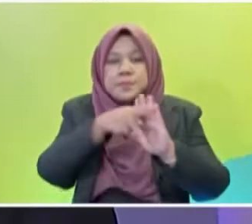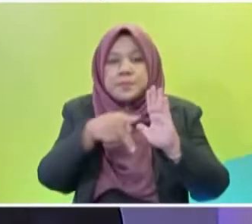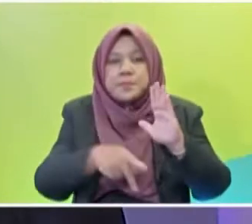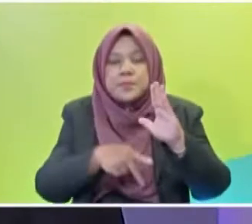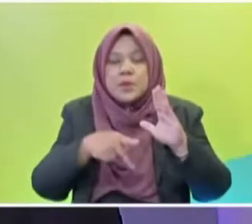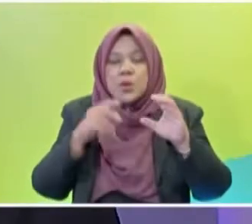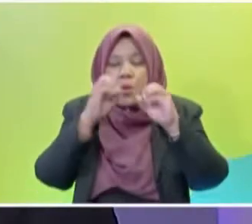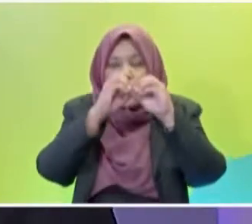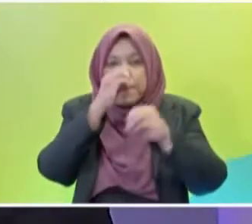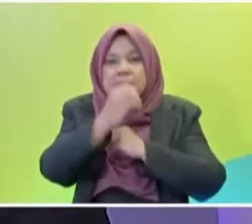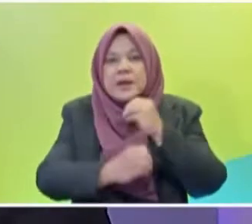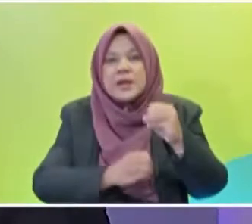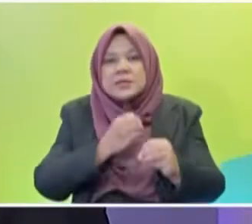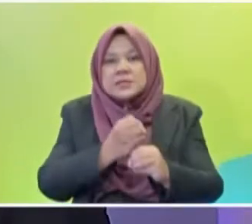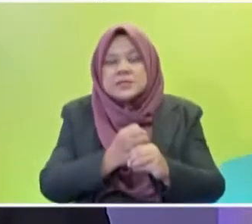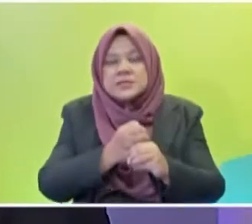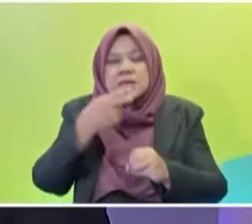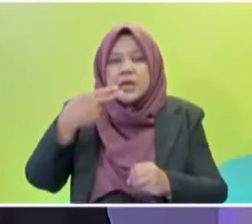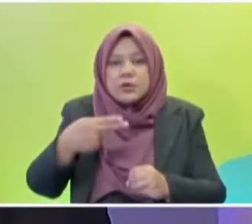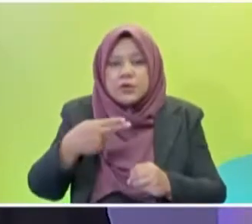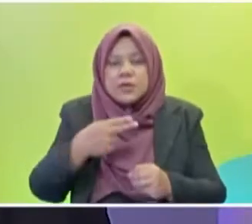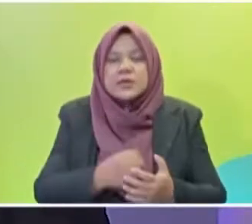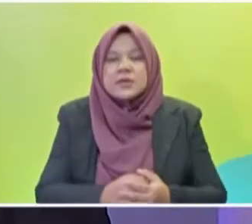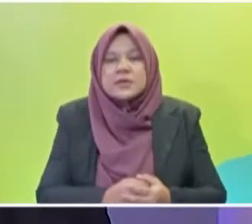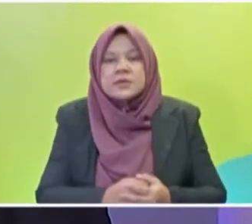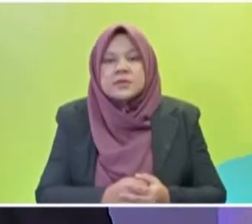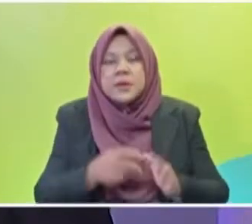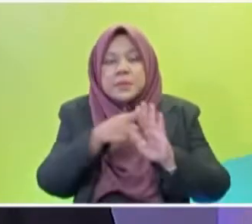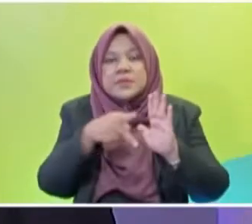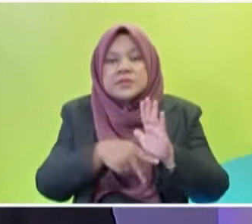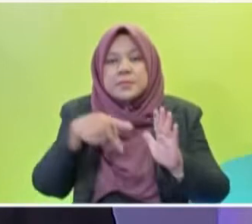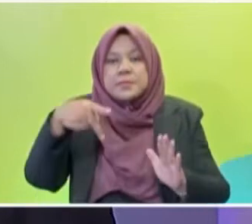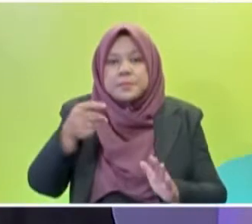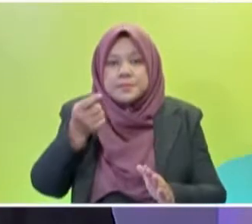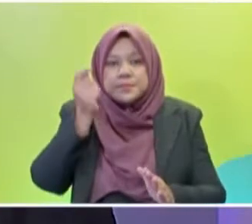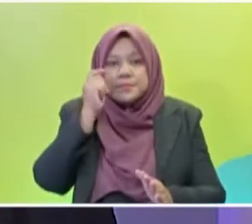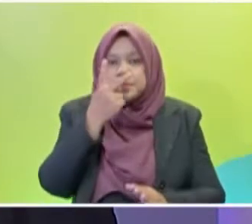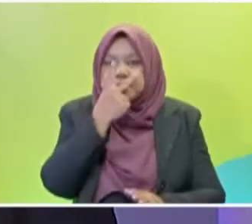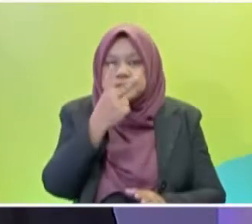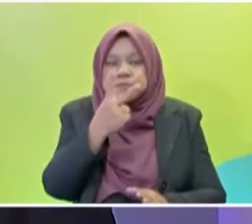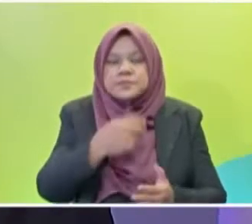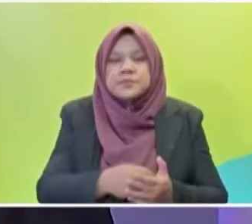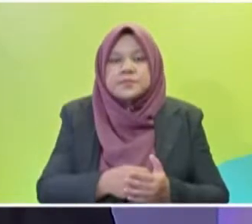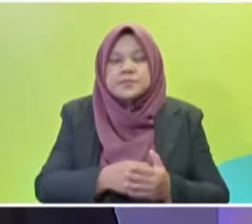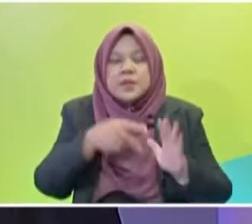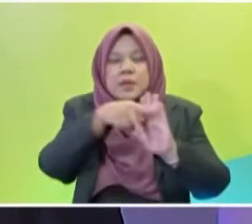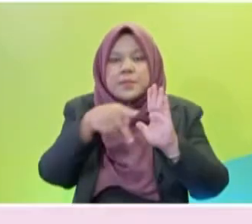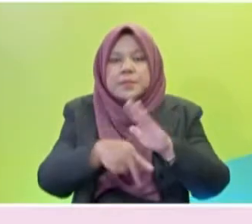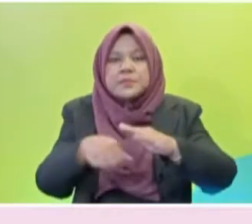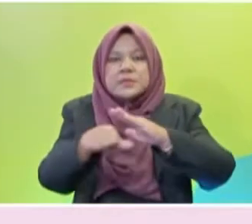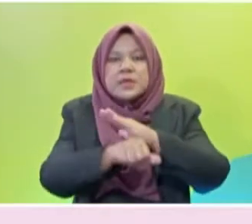sistem hidrolik ini, dalam prinsip Pascal tadi, kalau kita lihat, prinsip asasnya